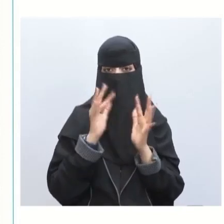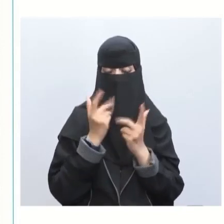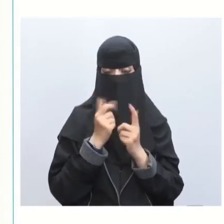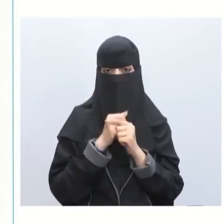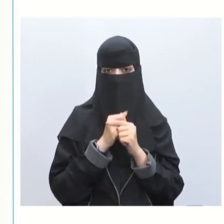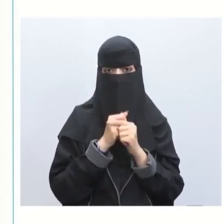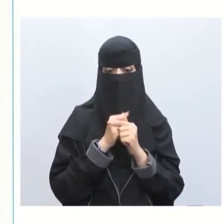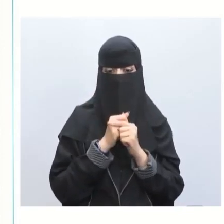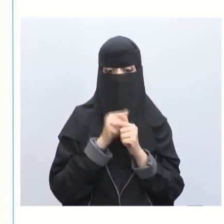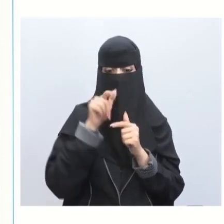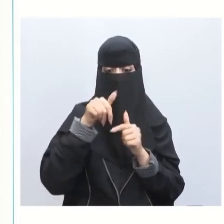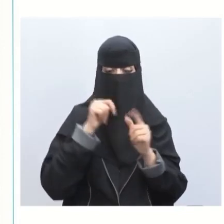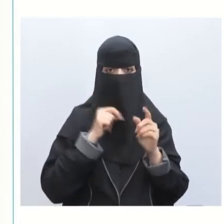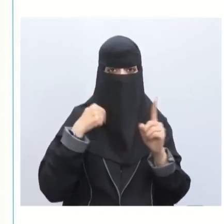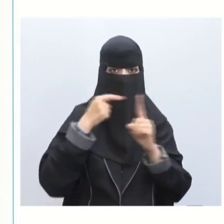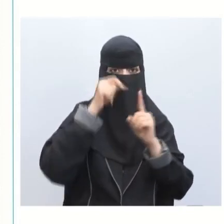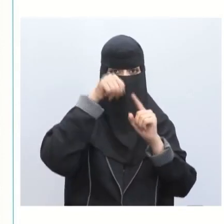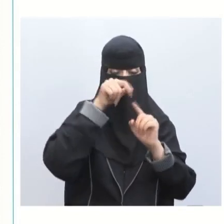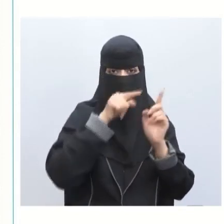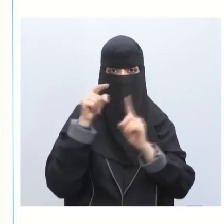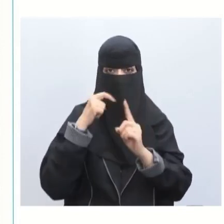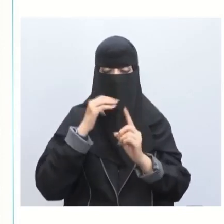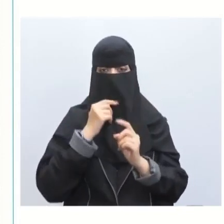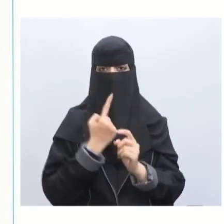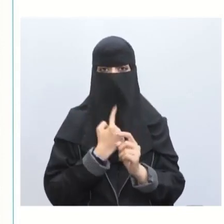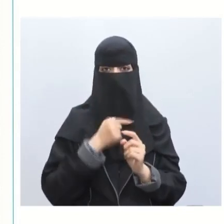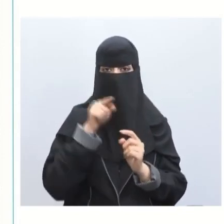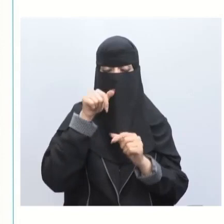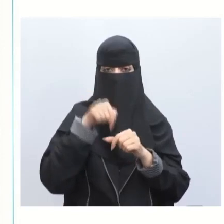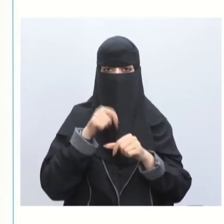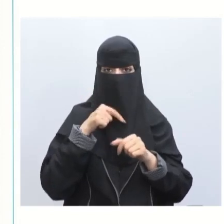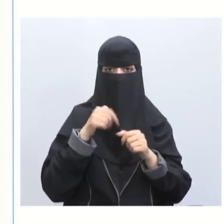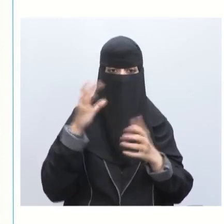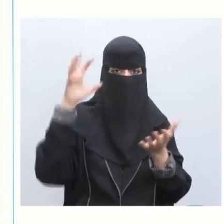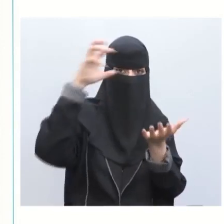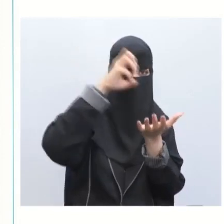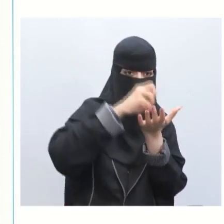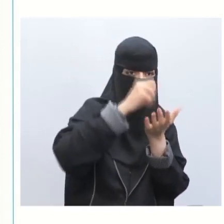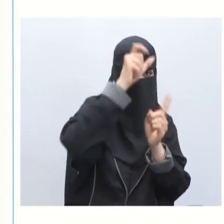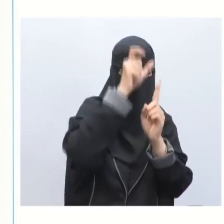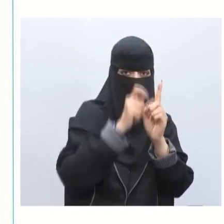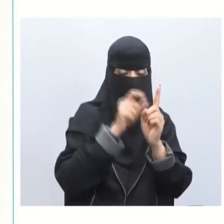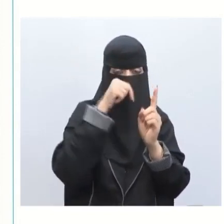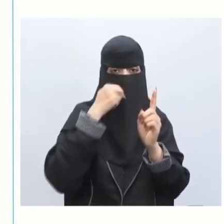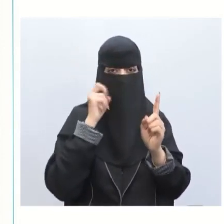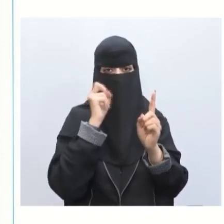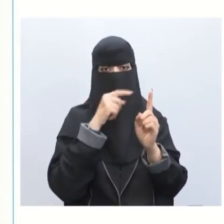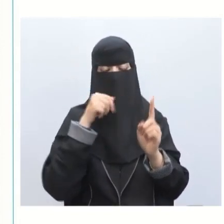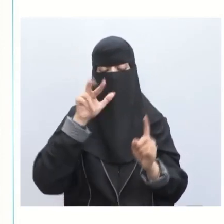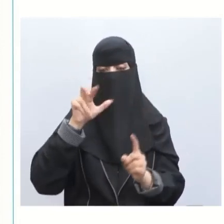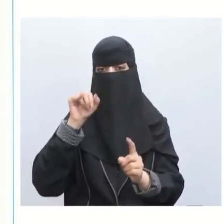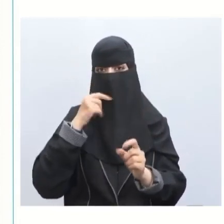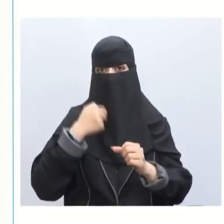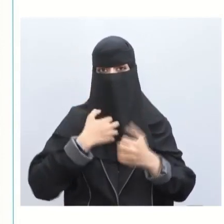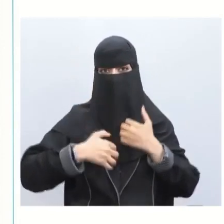للمتنمر احد دوافع المتنمرين الرغبه في السيطره على المتنمر عليه والشعور